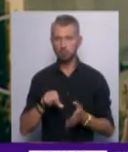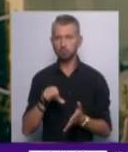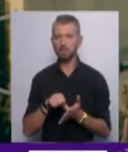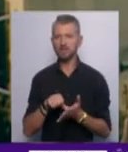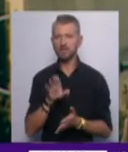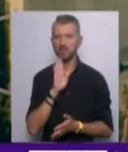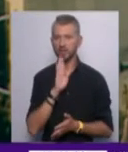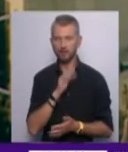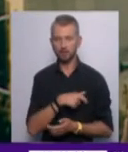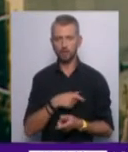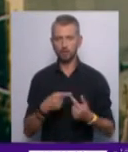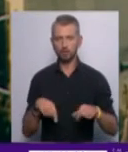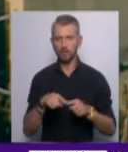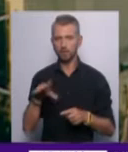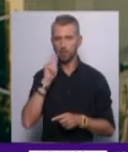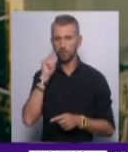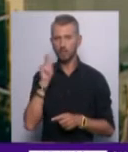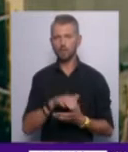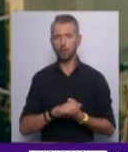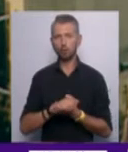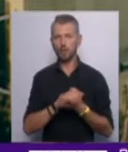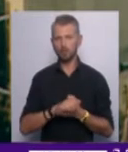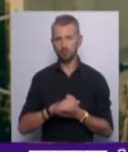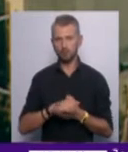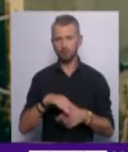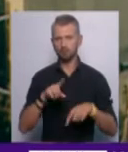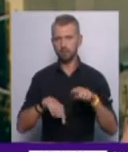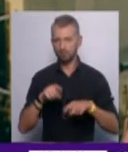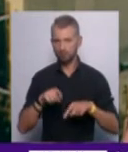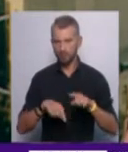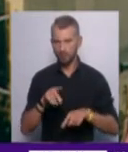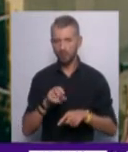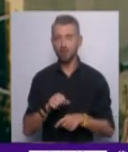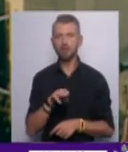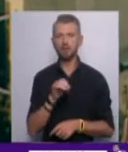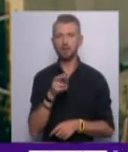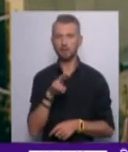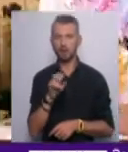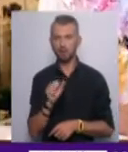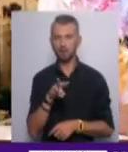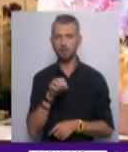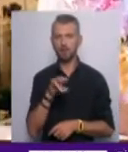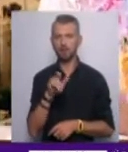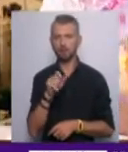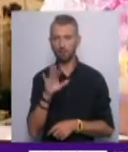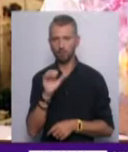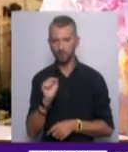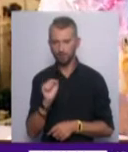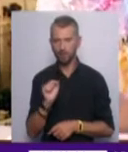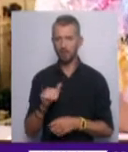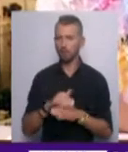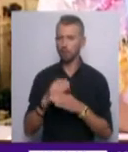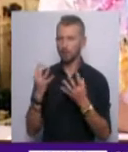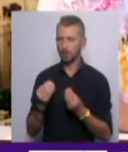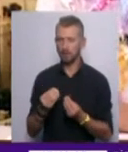представниця депутатської фракції «Всеукраїнське об'єднання «Батьківщина» пані Тетяна Меліхова. Пані Тетяно, рада вітати в нашій студії. Добрий день. Добрий